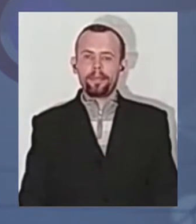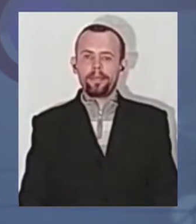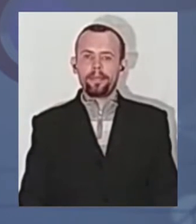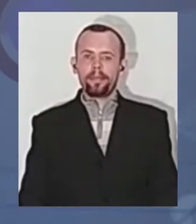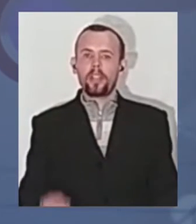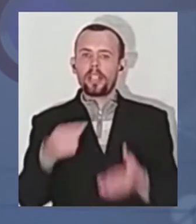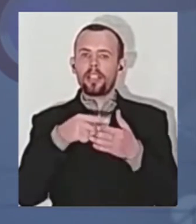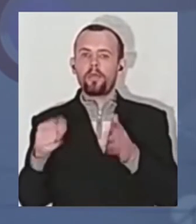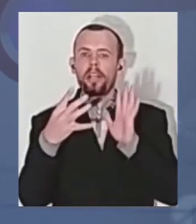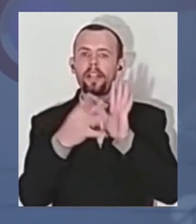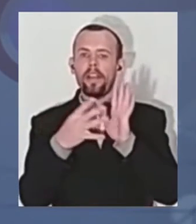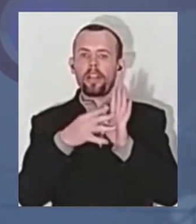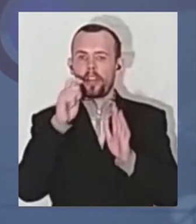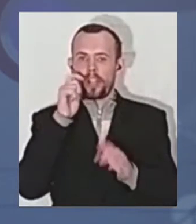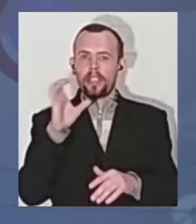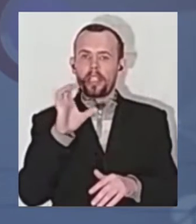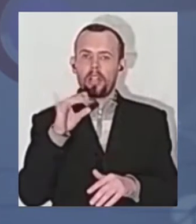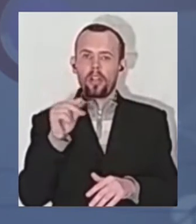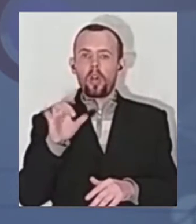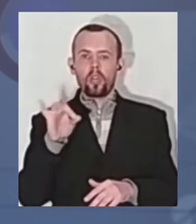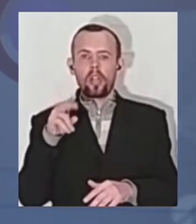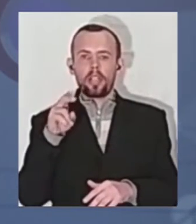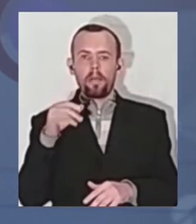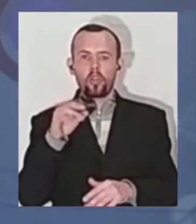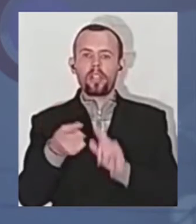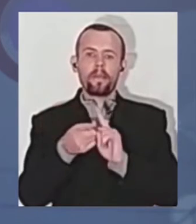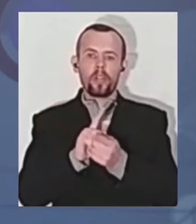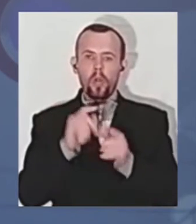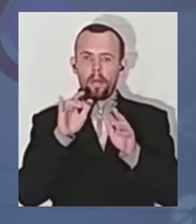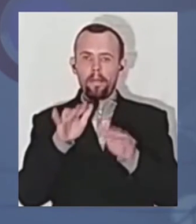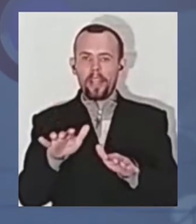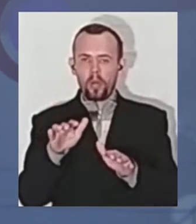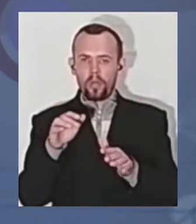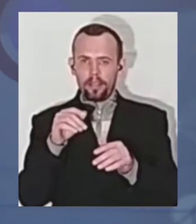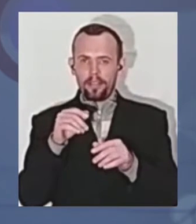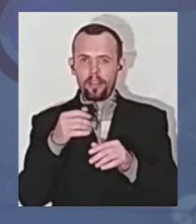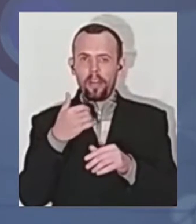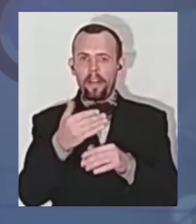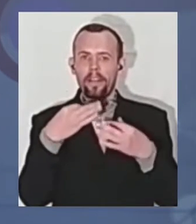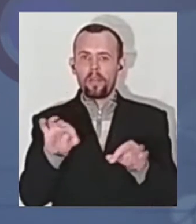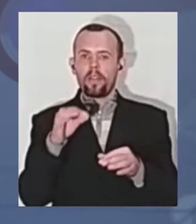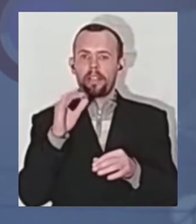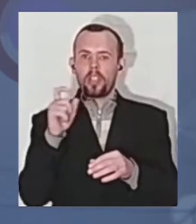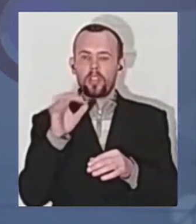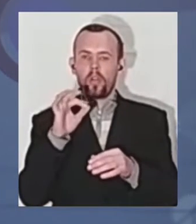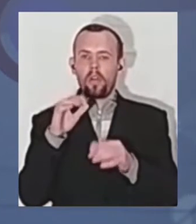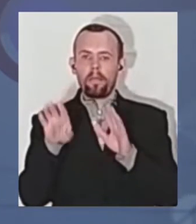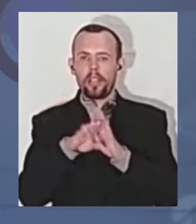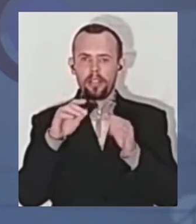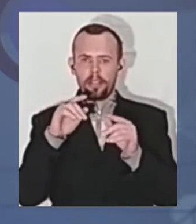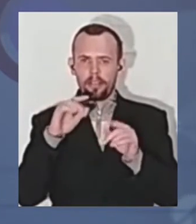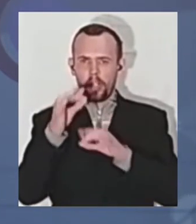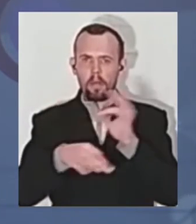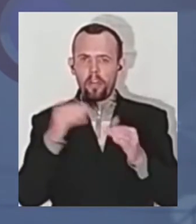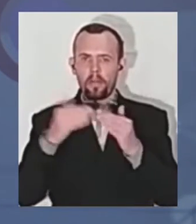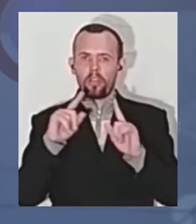Зазначимо, 9 квітня Сергію Стерненку та Руслану Демчуку змінили міру запобіжного заходу. Їх випустили з СІЗО під цілодобовий домашній арешт.